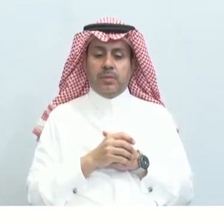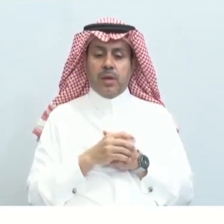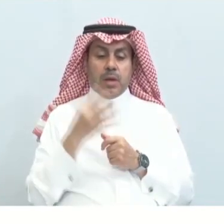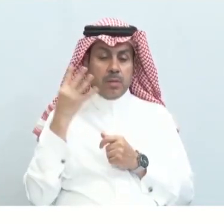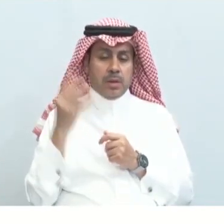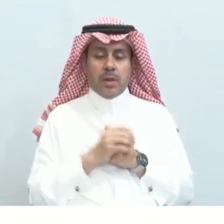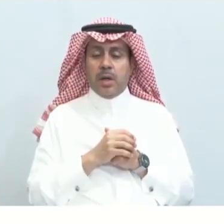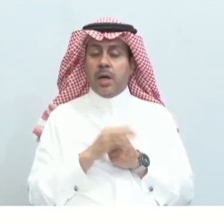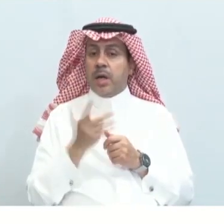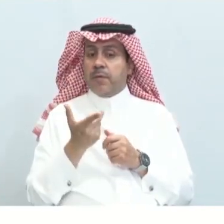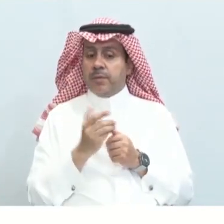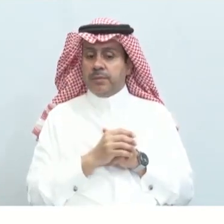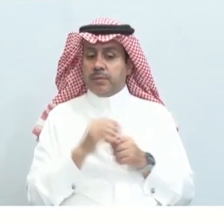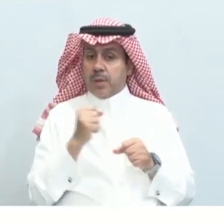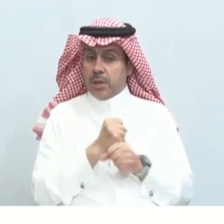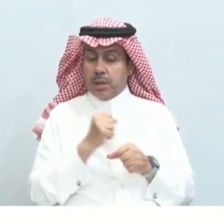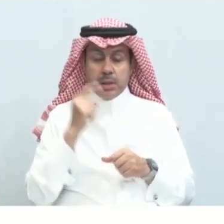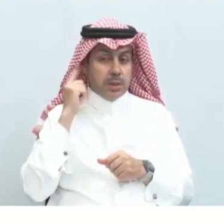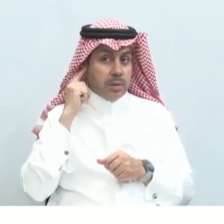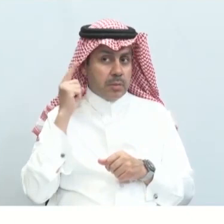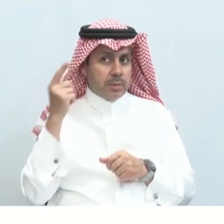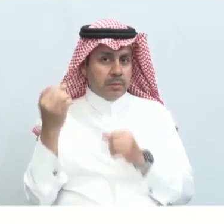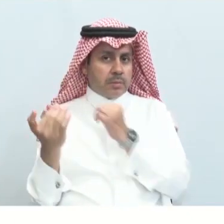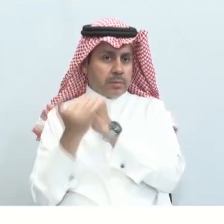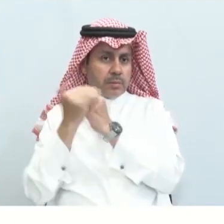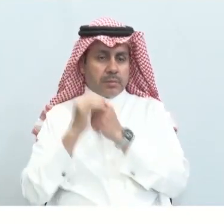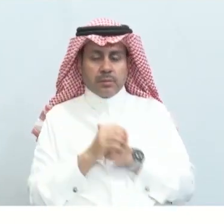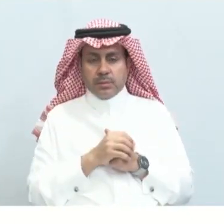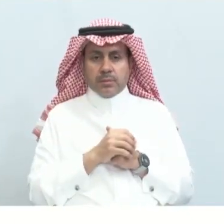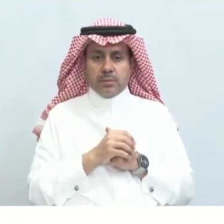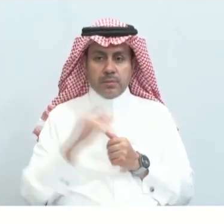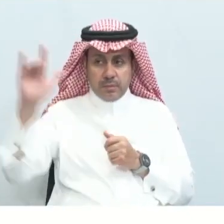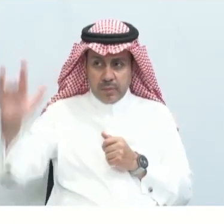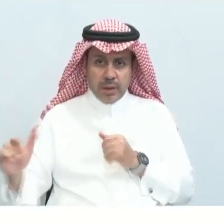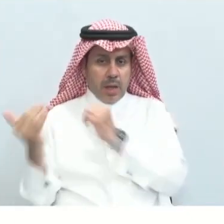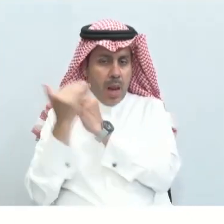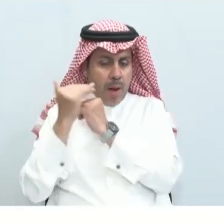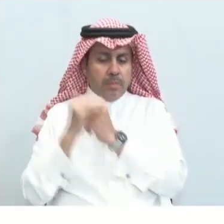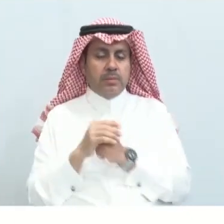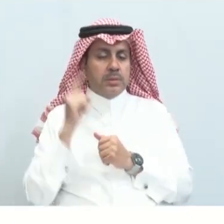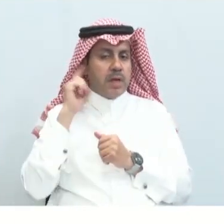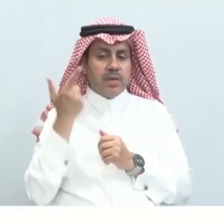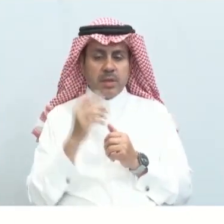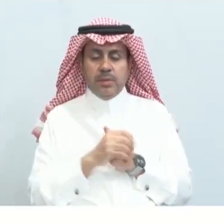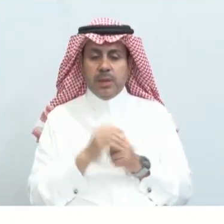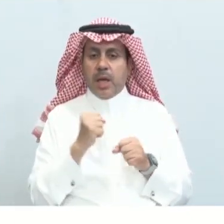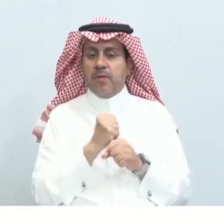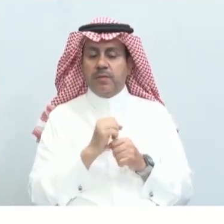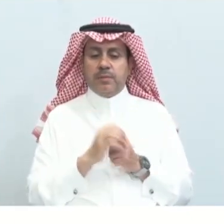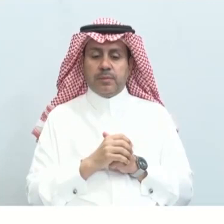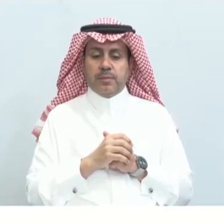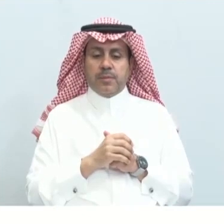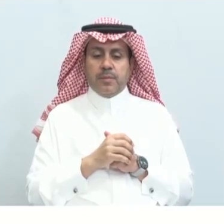اربعه كيف استمع الى من يتحدث عندما يتحدث بجانب احد كيف استمع اليه